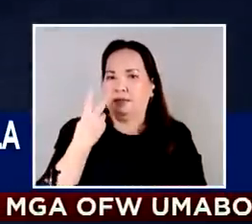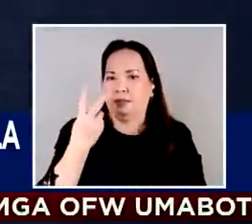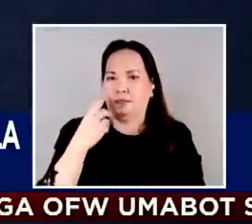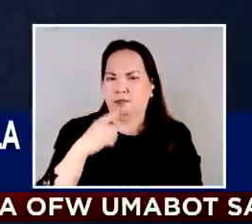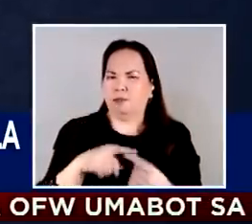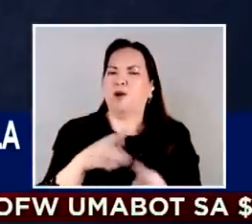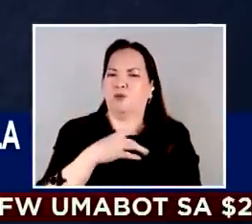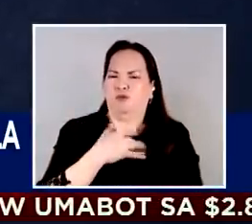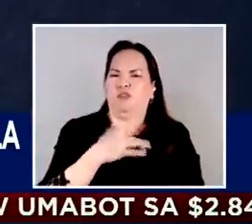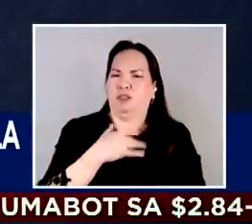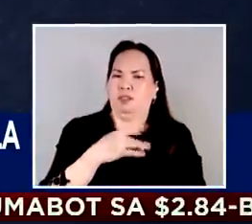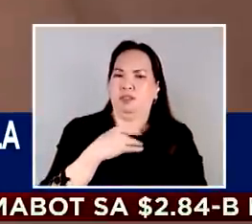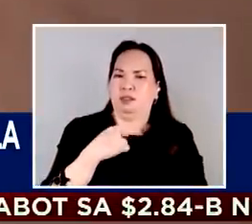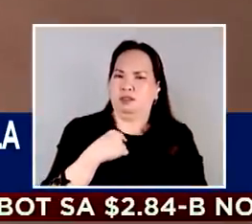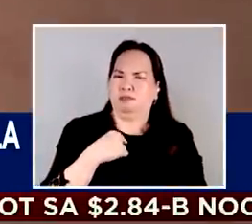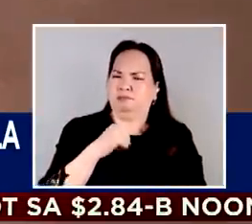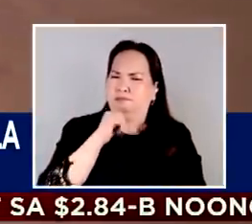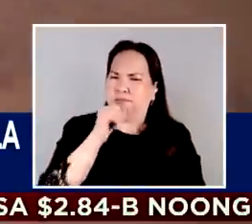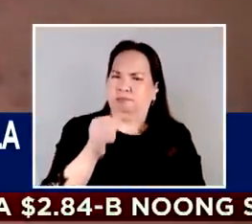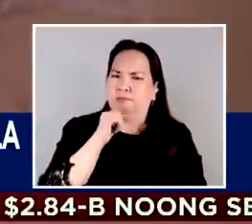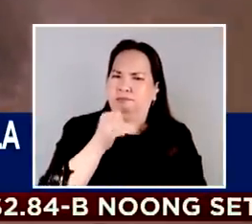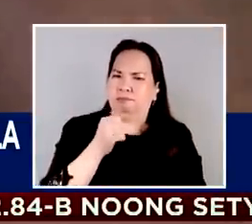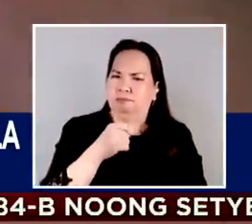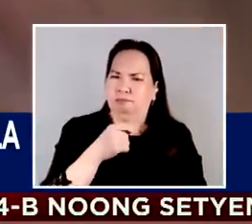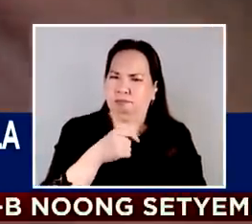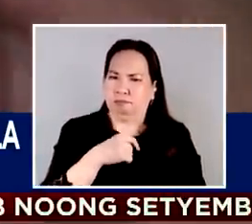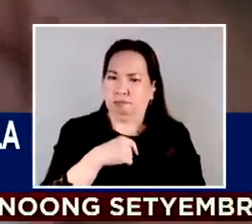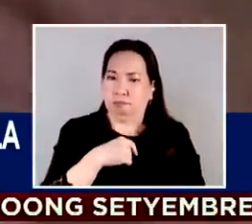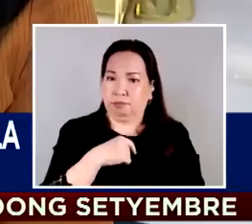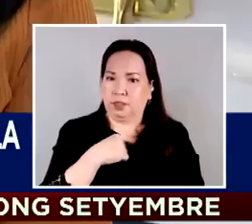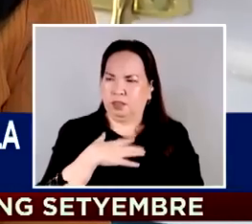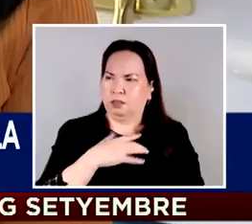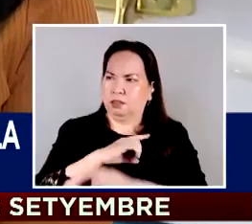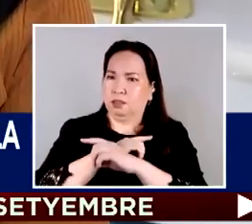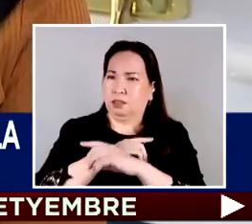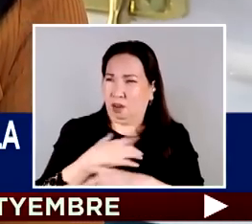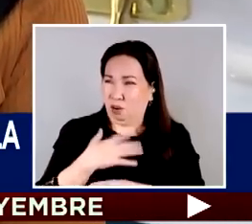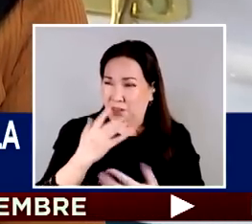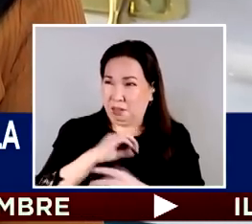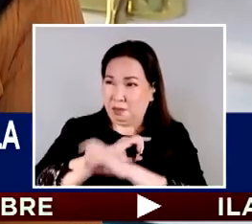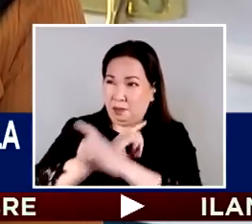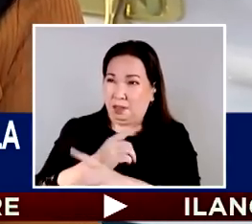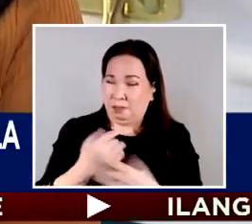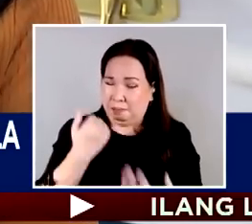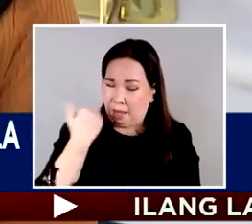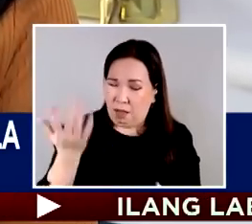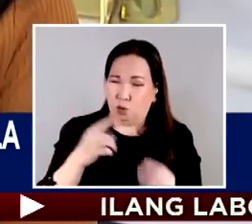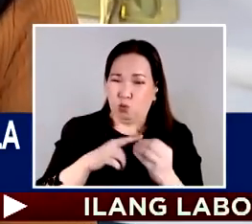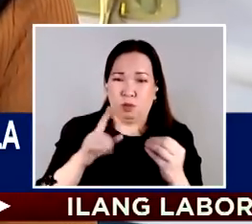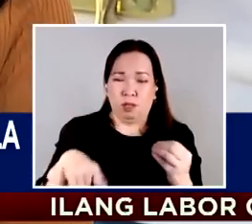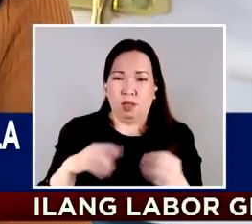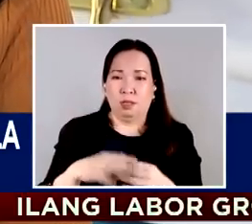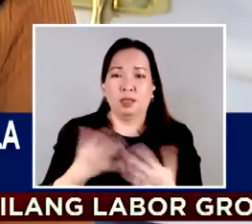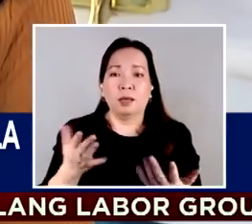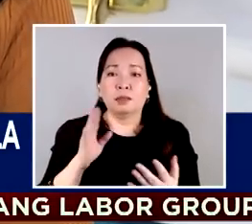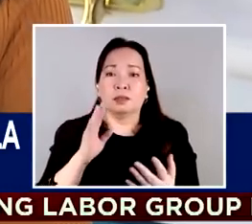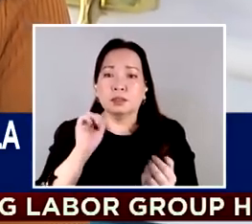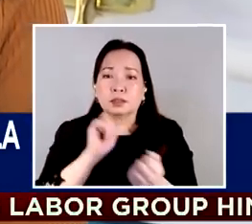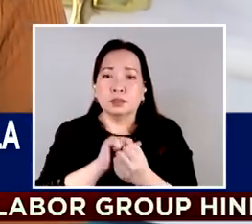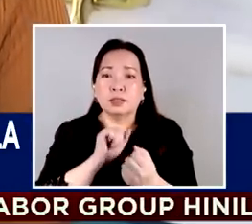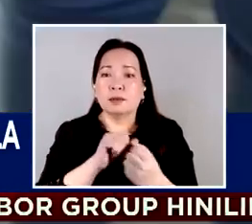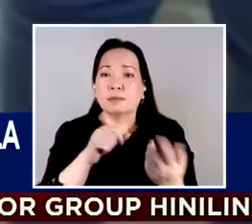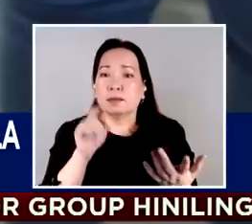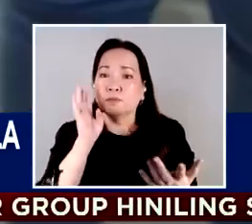ko, hindi eh. Kaya lang ipaglalaban ko pa ba? Kasama ang kapatid ni Karen sa unang iniulat